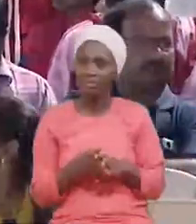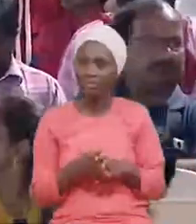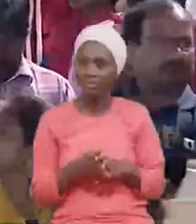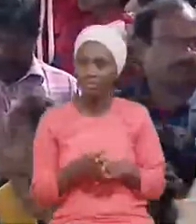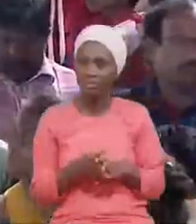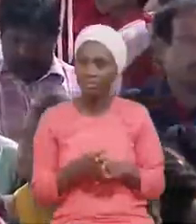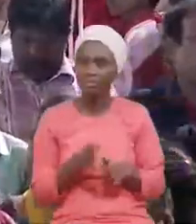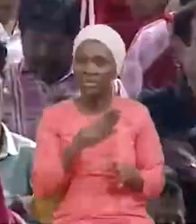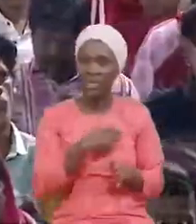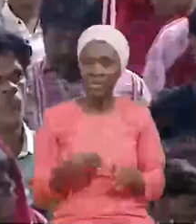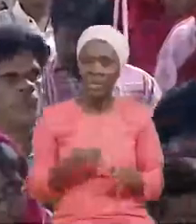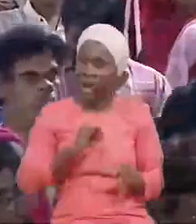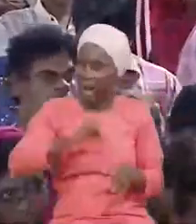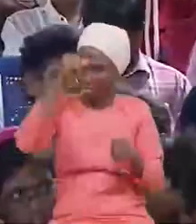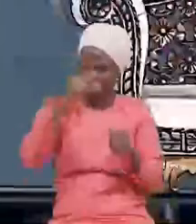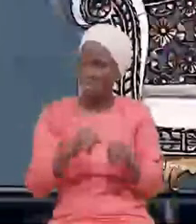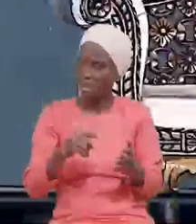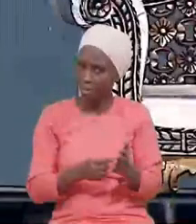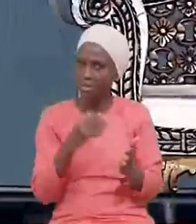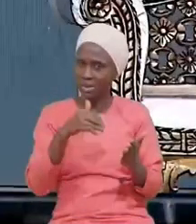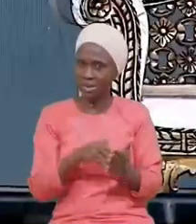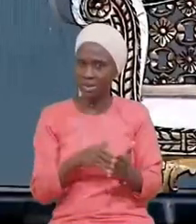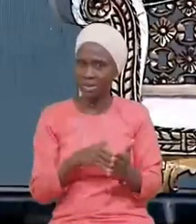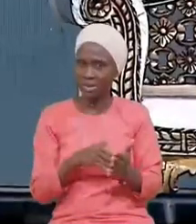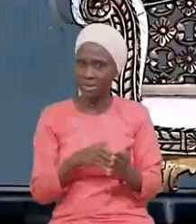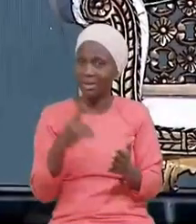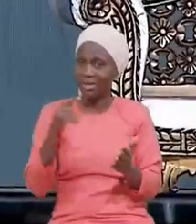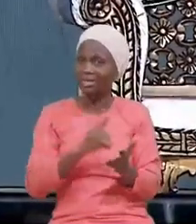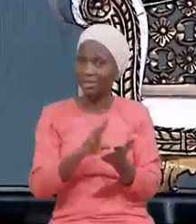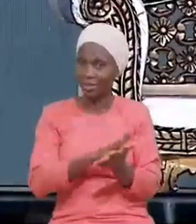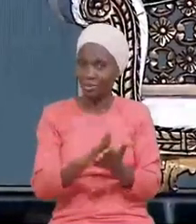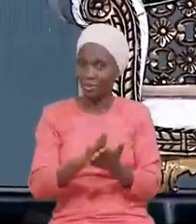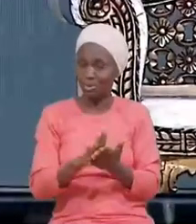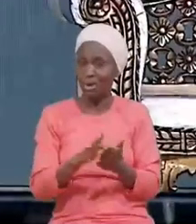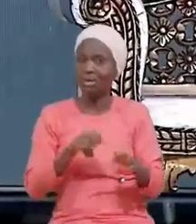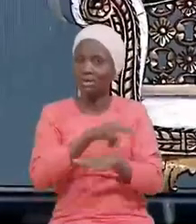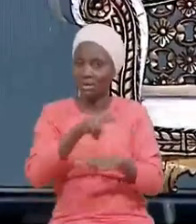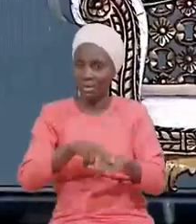Rappelez-vous une fois encore, il est surnaturel.